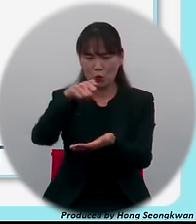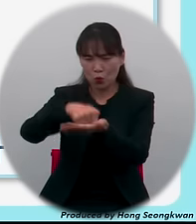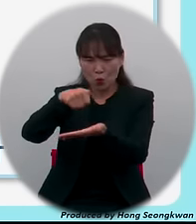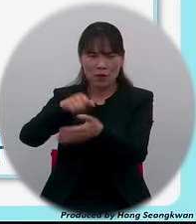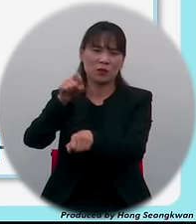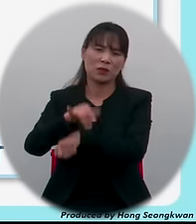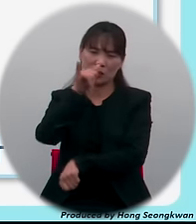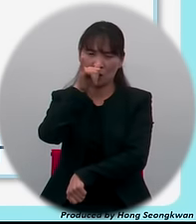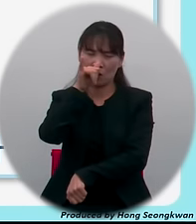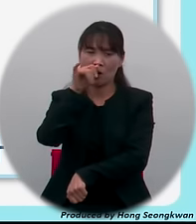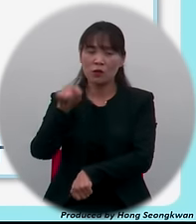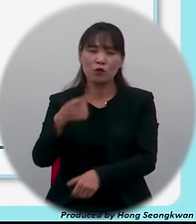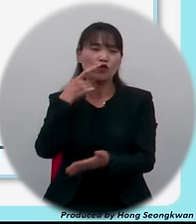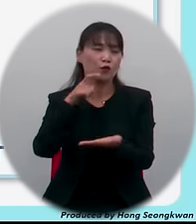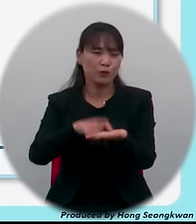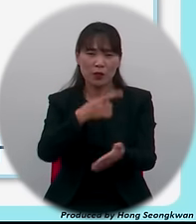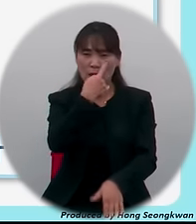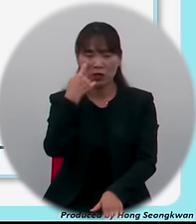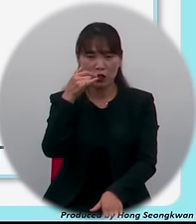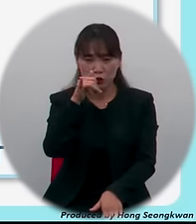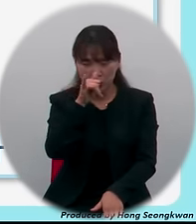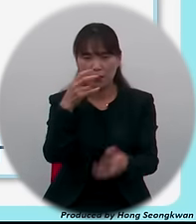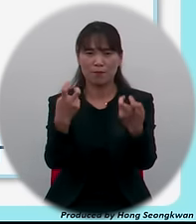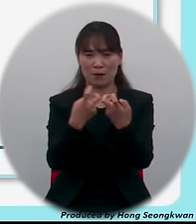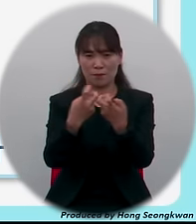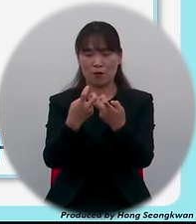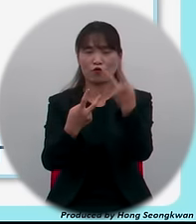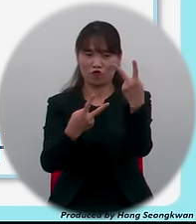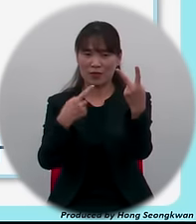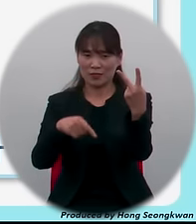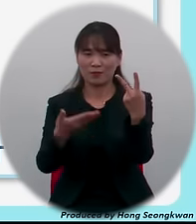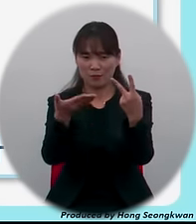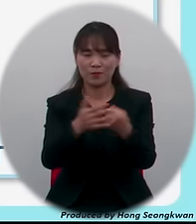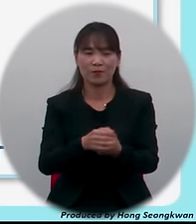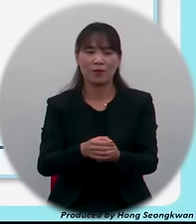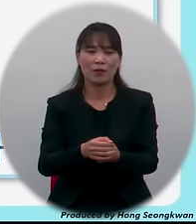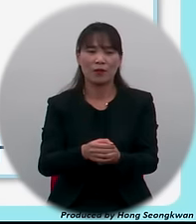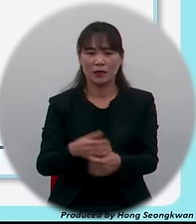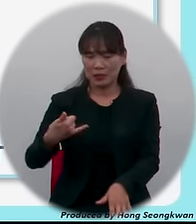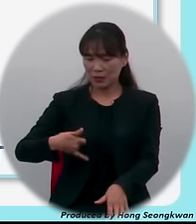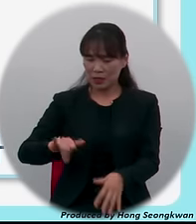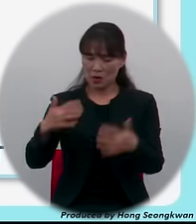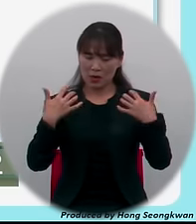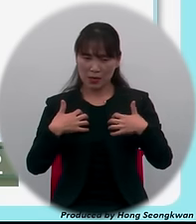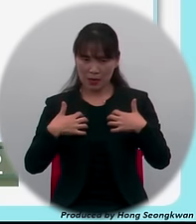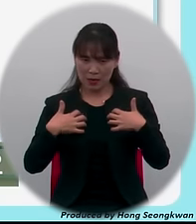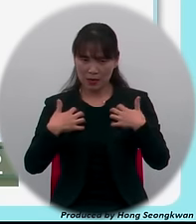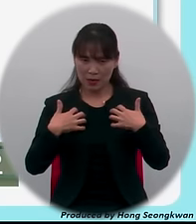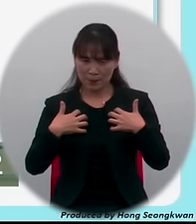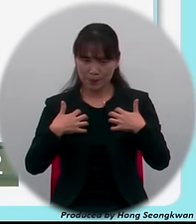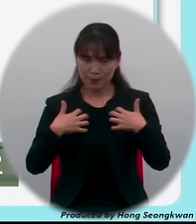할지라도이 도박 장치가 들어가 있는 게임들이 굉장히 많아요 그거를 쉽게 확인할 수 있는 요령 두 가지를 알려 드릴게요 첫